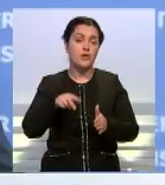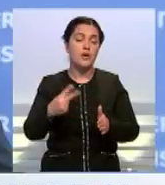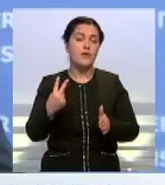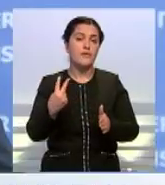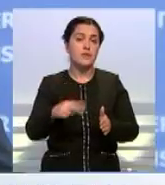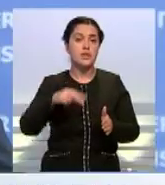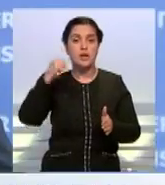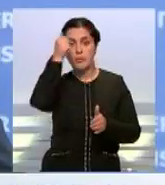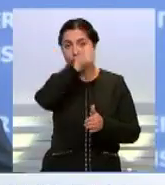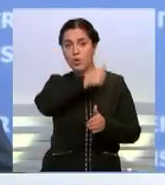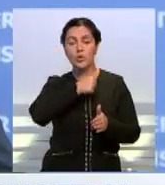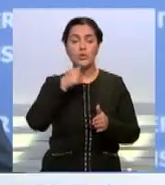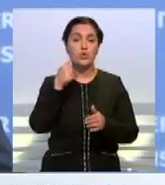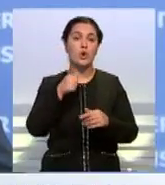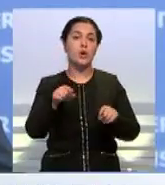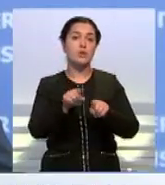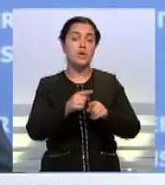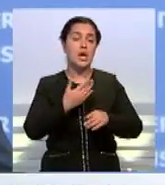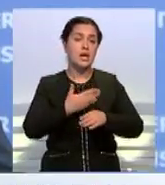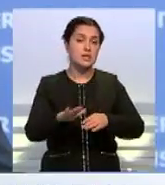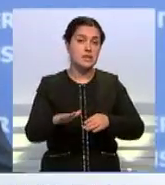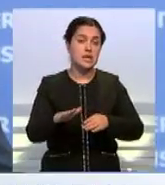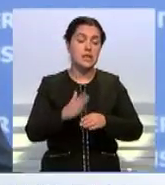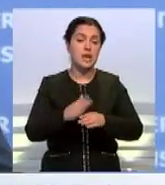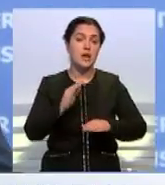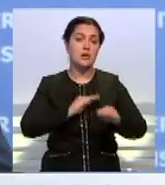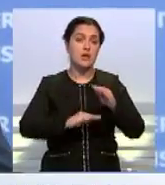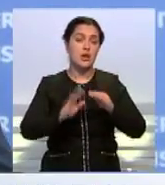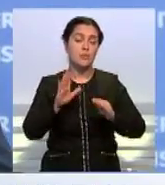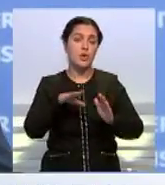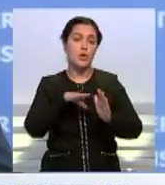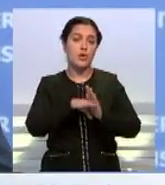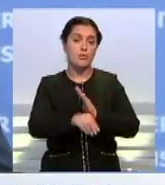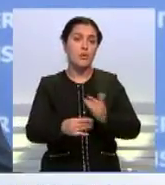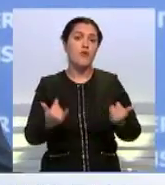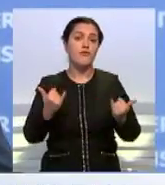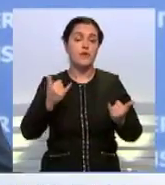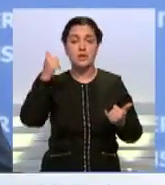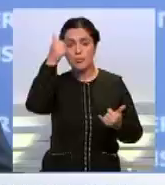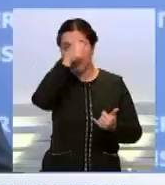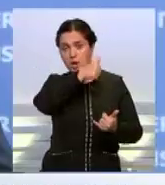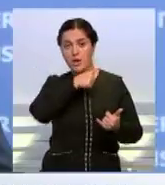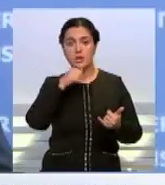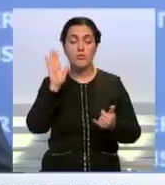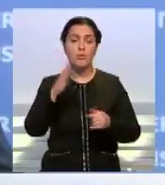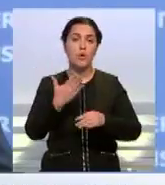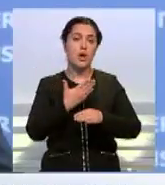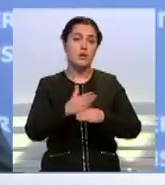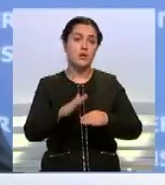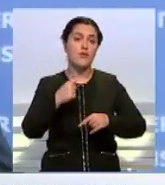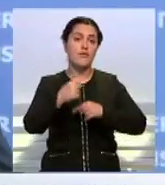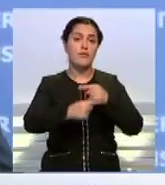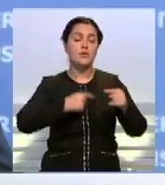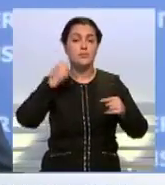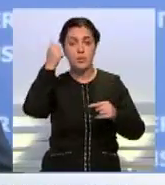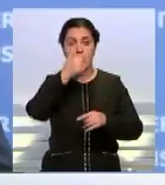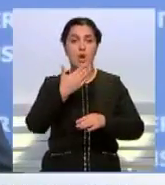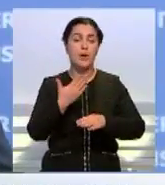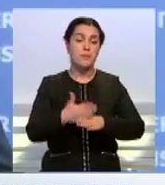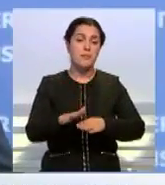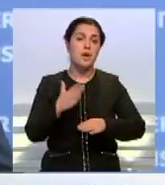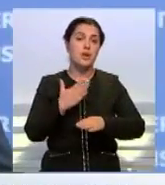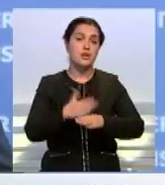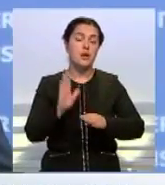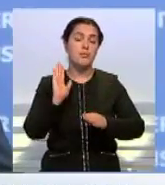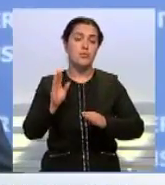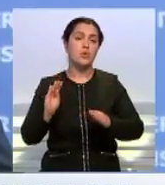году. В свою очередь, отдельные компоненты уже будут внедрены в текущем году, отдельные подсистемы будут в следующем году, то есть поэтапно будут